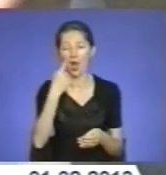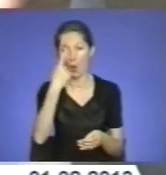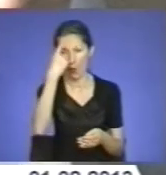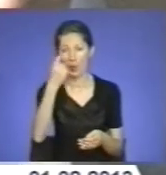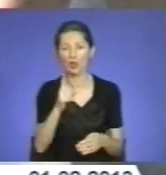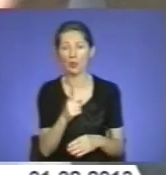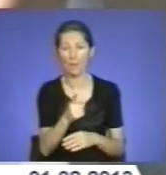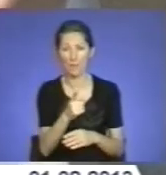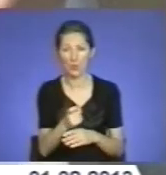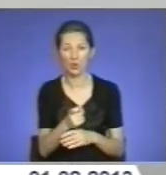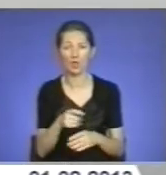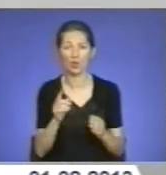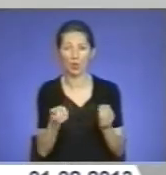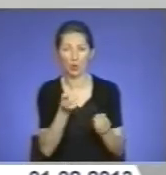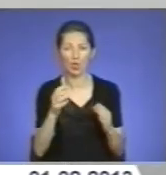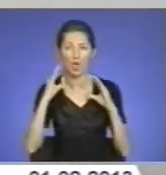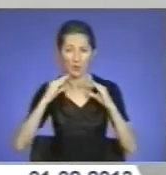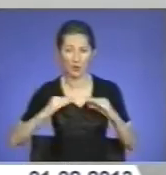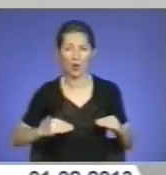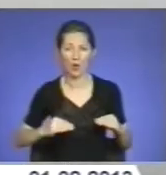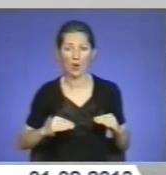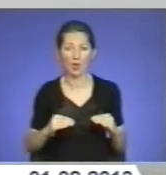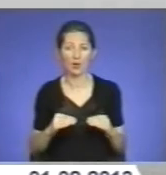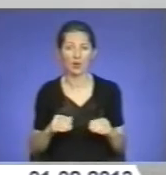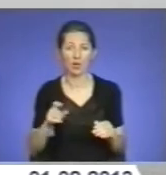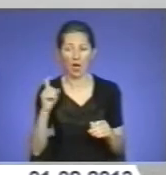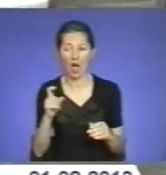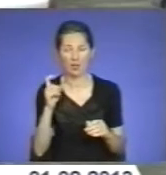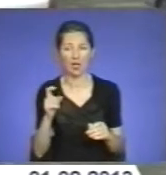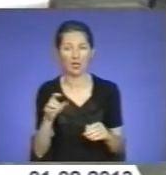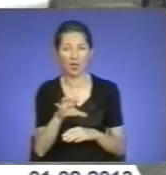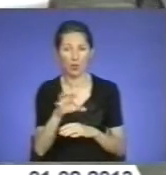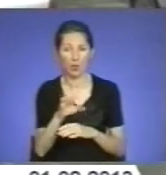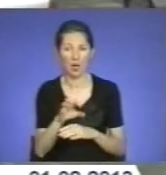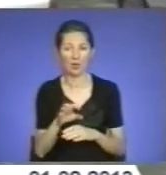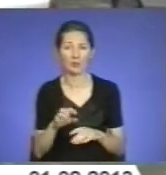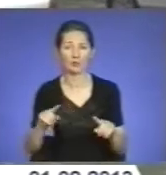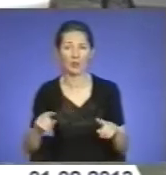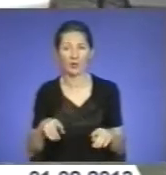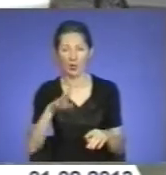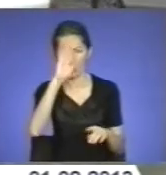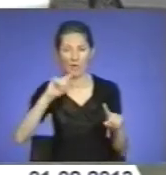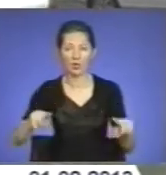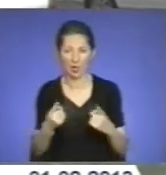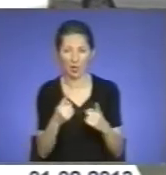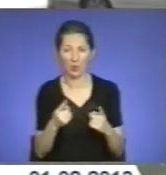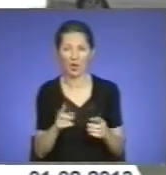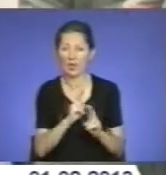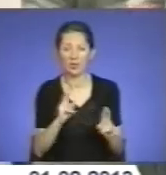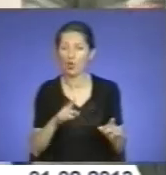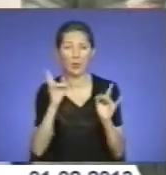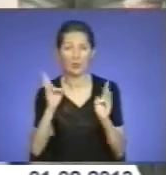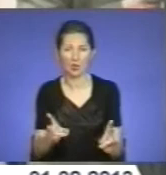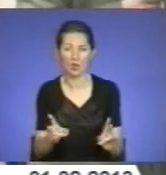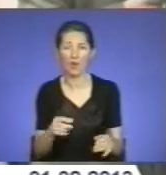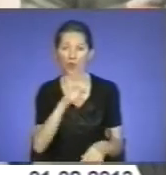втихомирив запал і господаря, і пса. Зловмисника затримали. На щастя, ніхто у даній конфліктній ситуації не постраждав. Застосування табельної